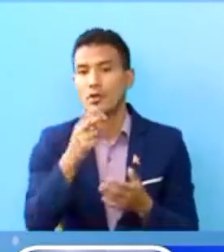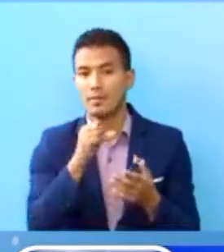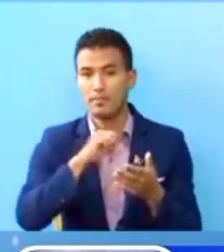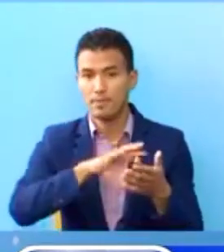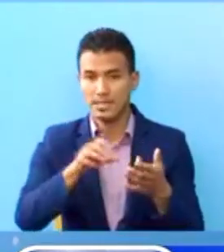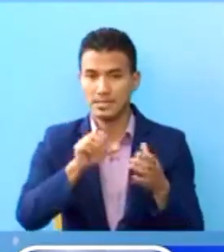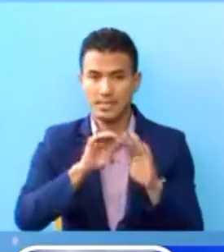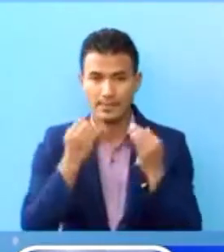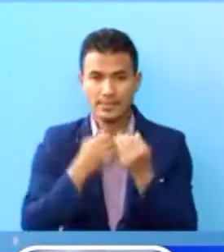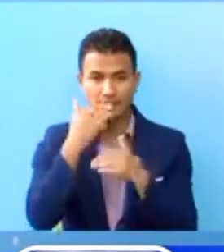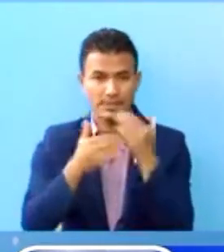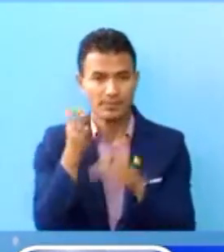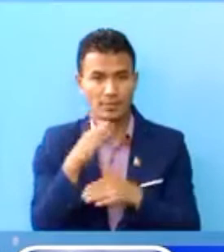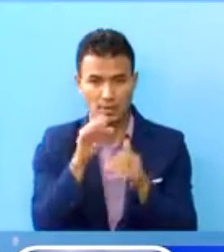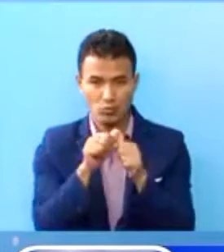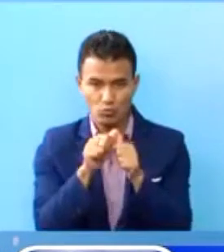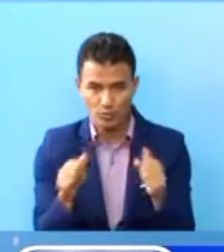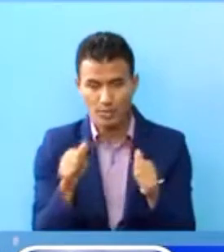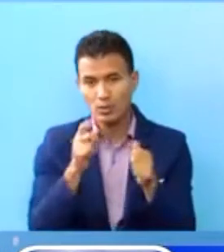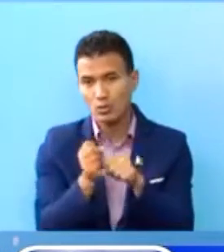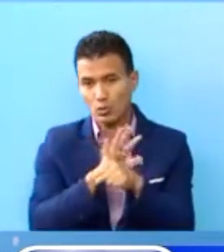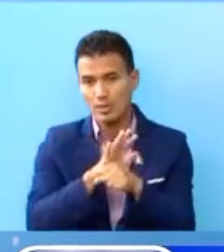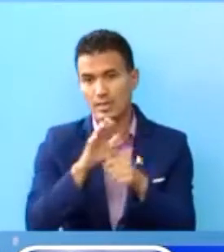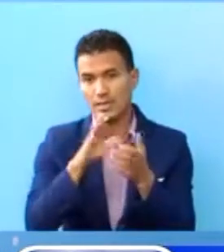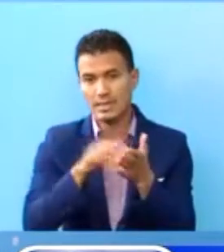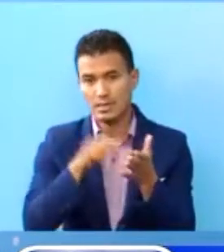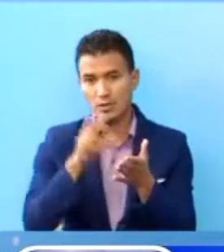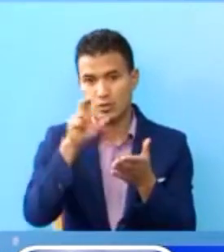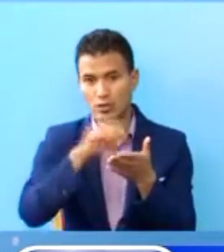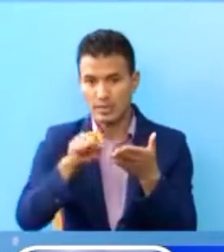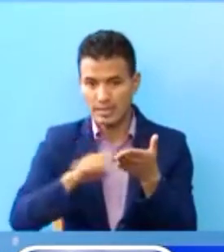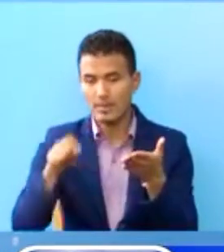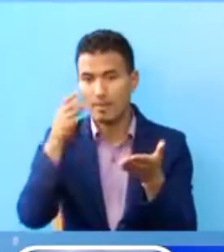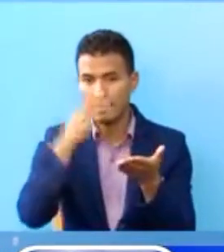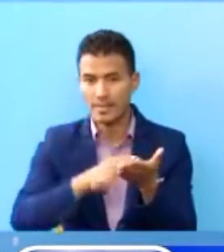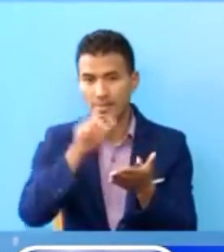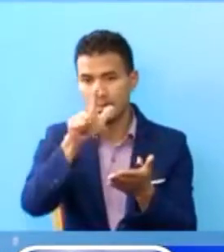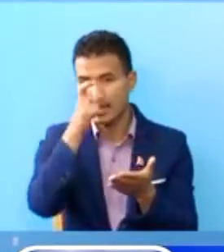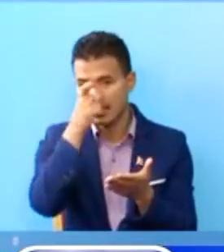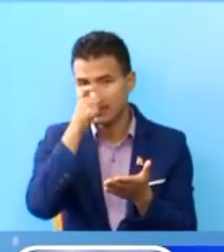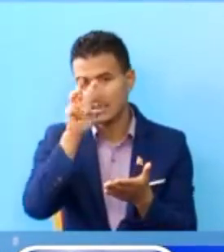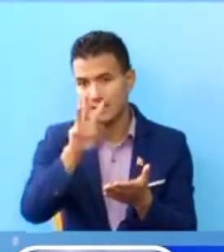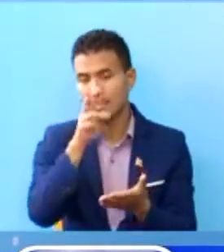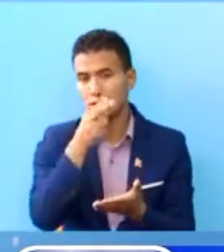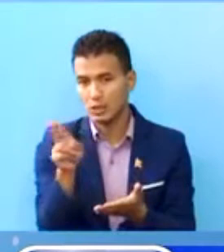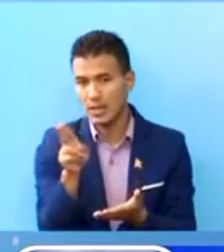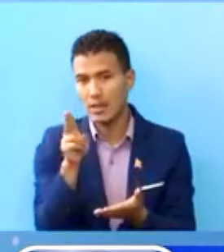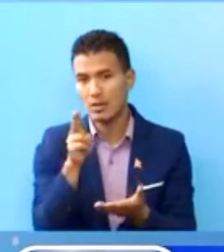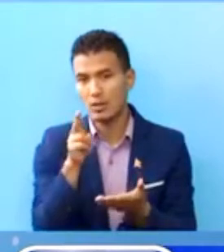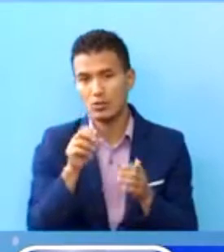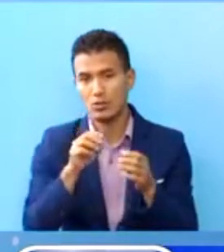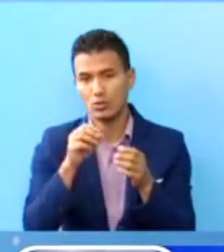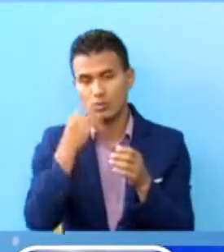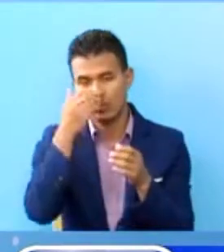प्रदेश सामाजिक विकास मन्त्रालयका अनुसार कोरोना इपिसेन्टर बनेको दैलेखमा मात्रै 703 जनाले